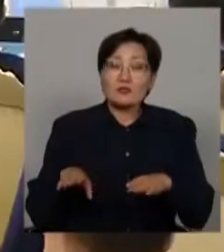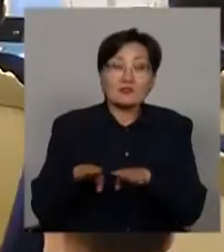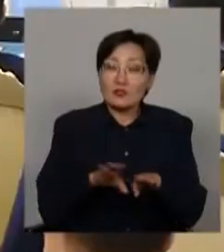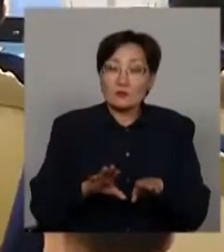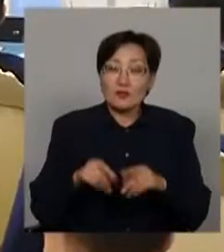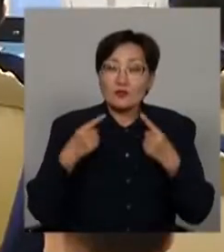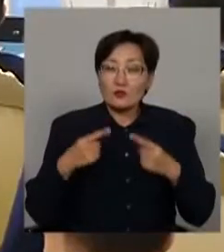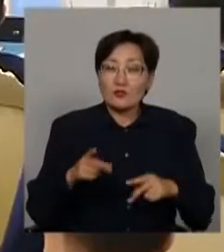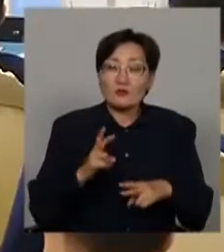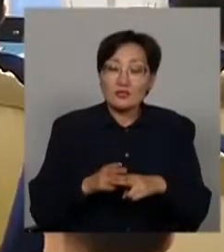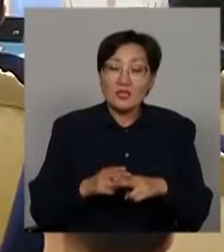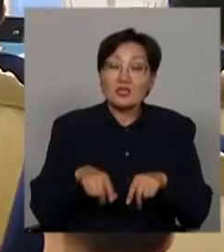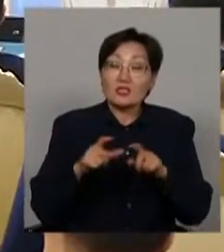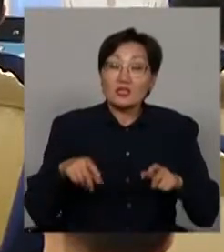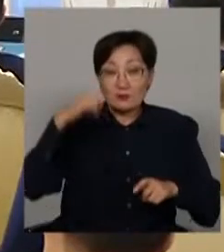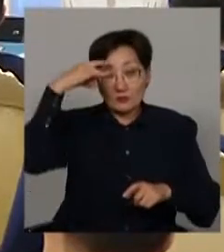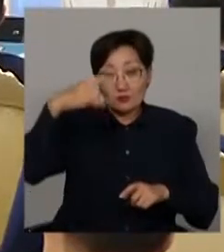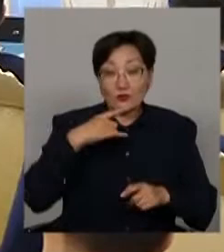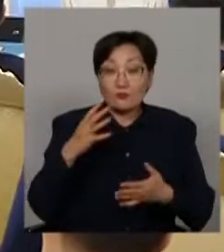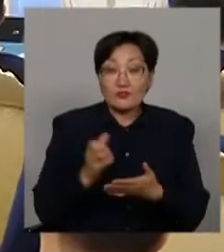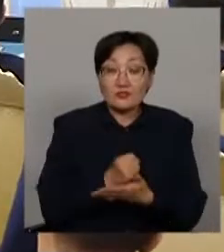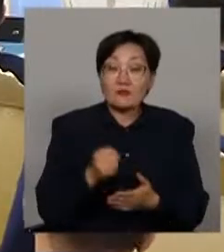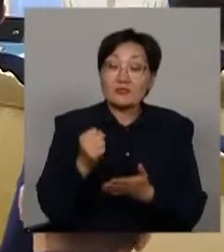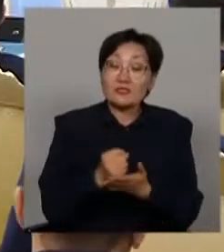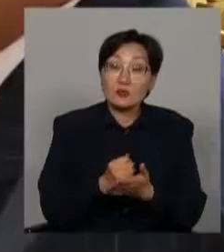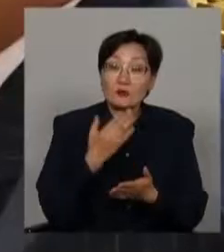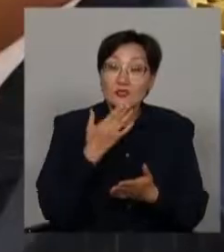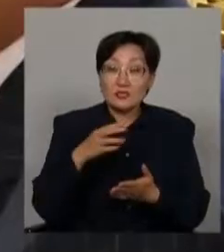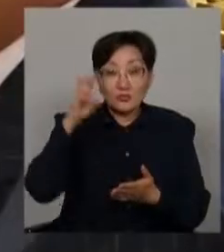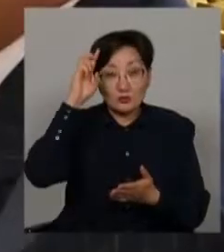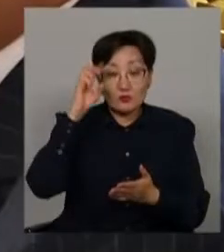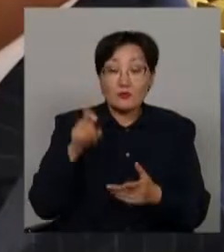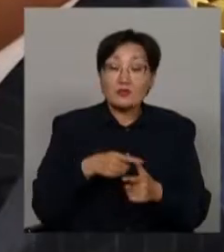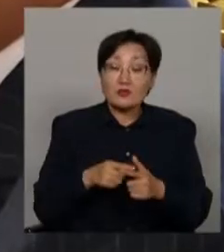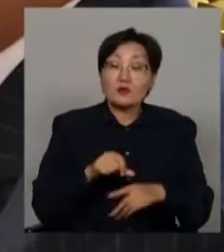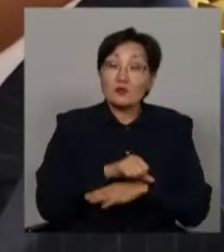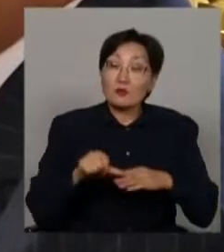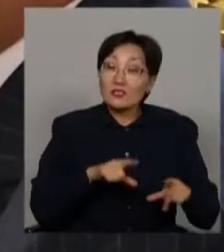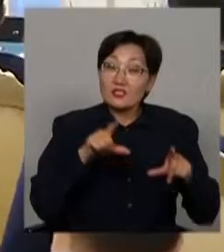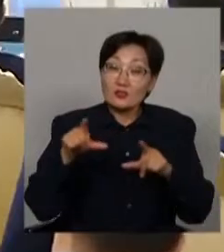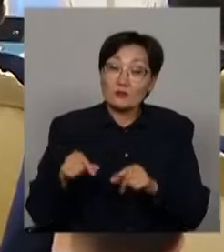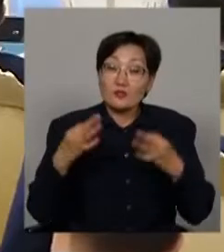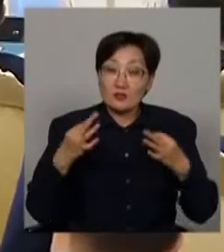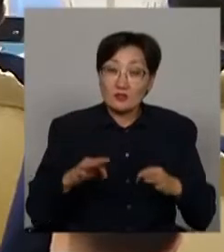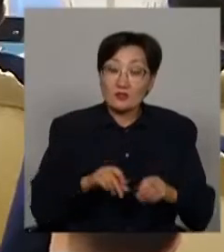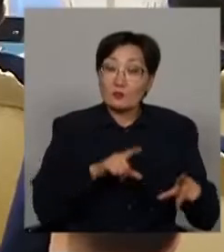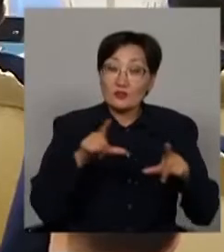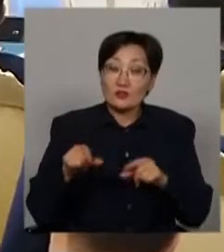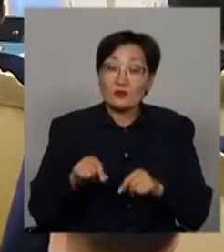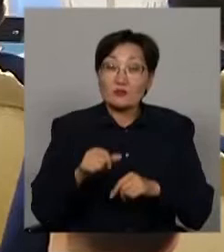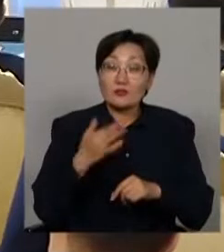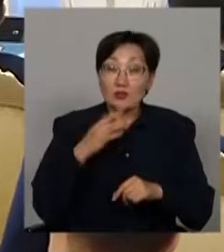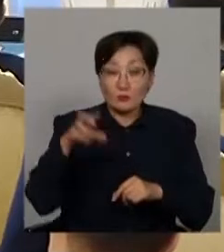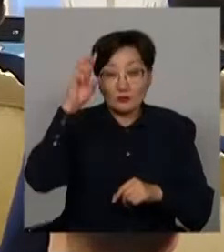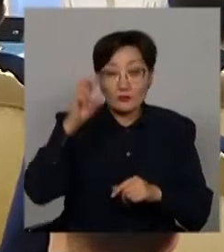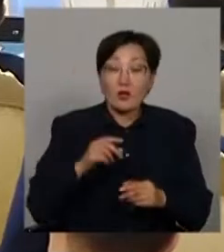никакие препятствия. Граждане Казахстана получают визы иностранных государств, пересекают границы, свободно выезжают за рубеж